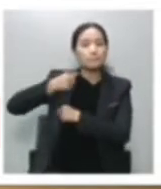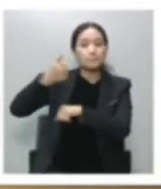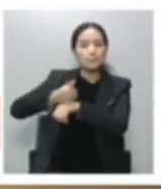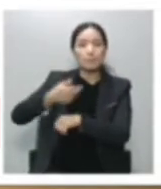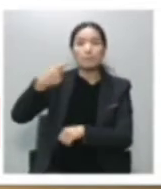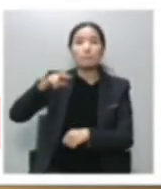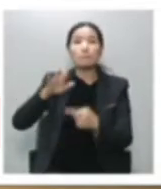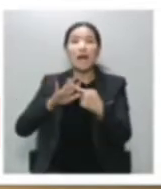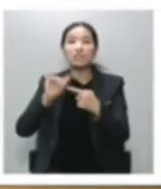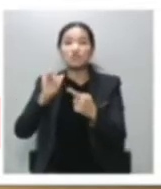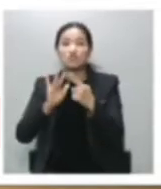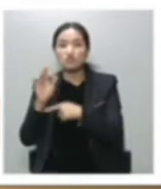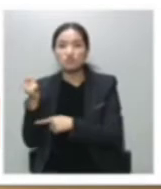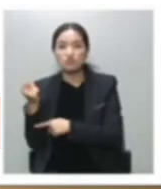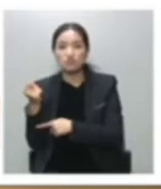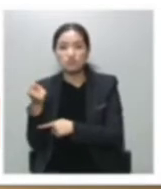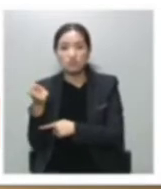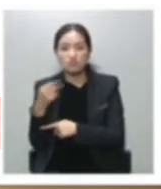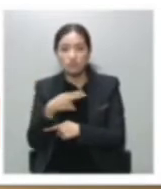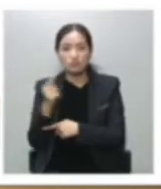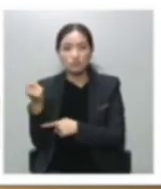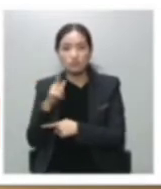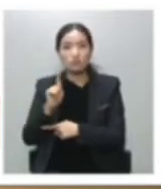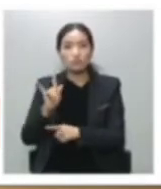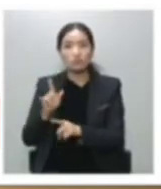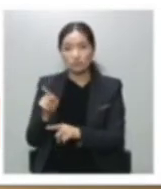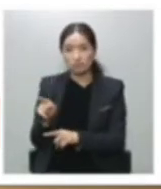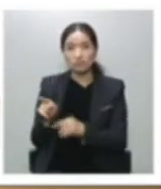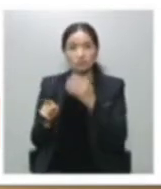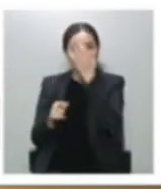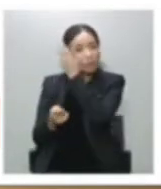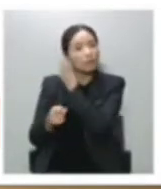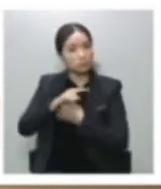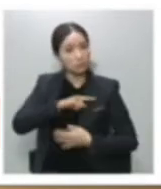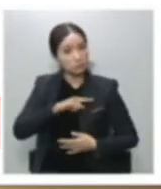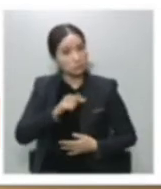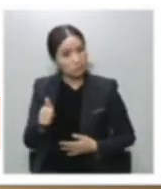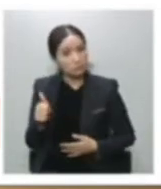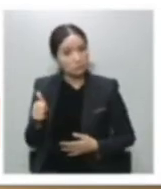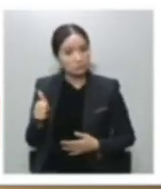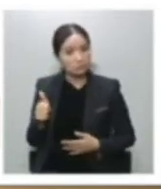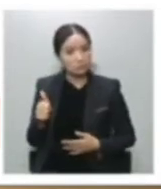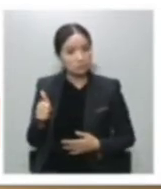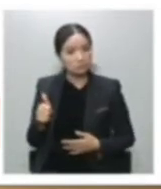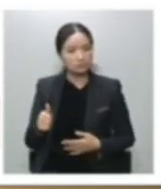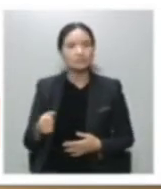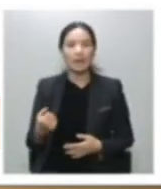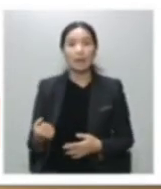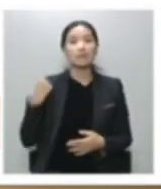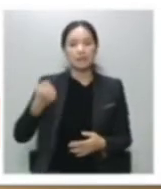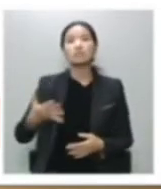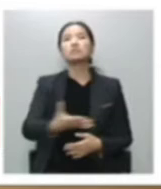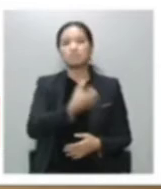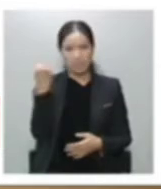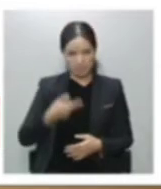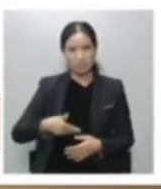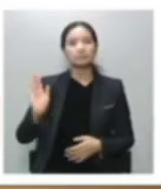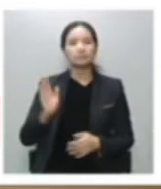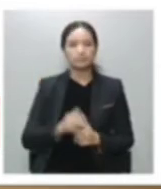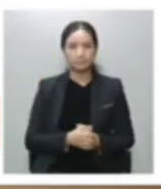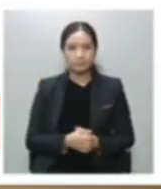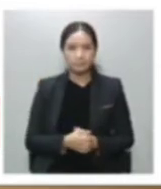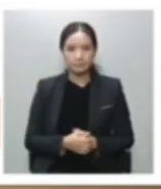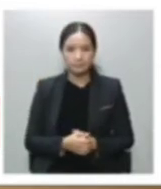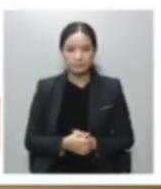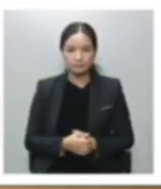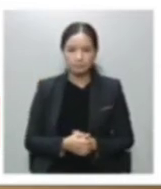ล่อยให้บ้านเมืองมันวุ่นวายอย่างนี้ครับถ้าท่านมั่นใจว่าท่านรับผิดชอบบ้านเมืองได้ท่านยึดอำนาจไปเลยครับท่านยึดไปเลยครับ